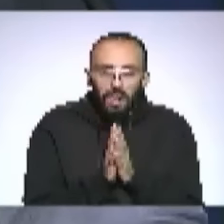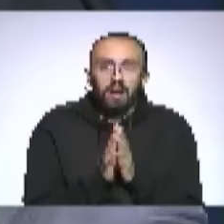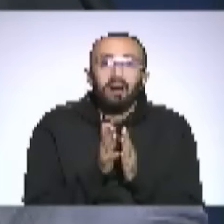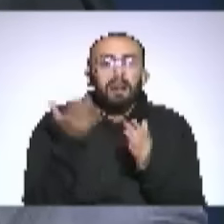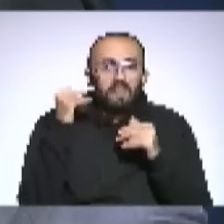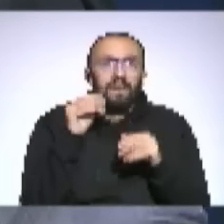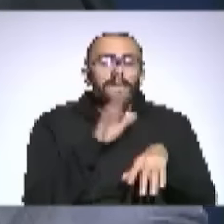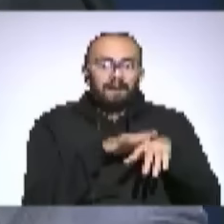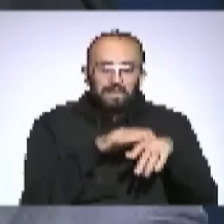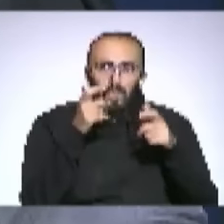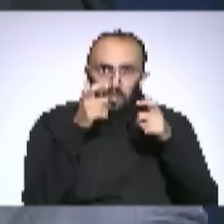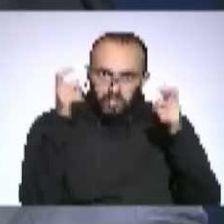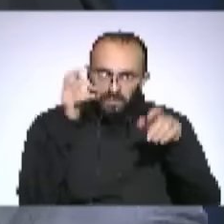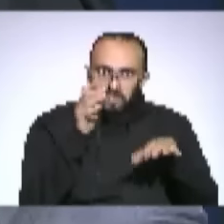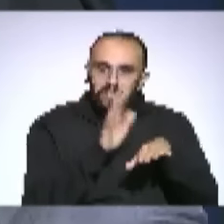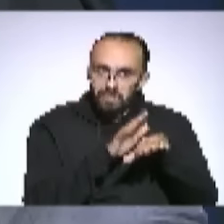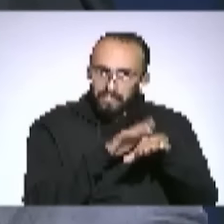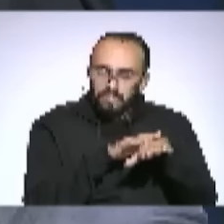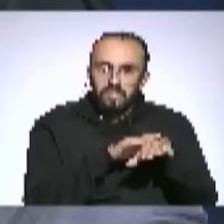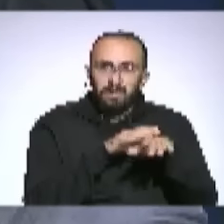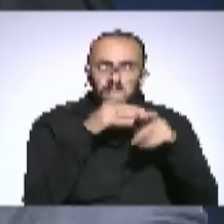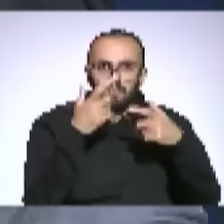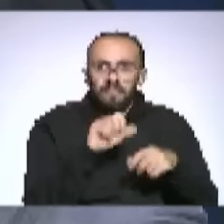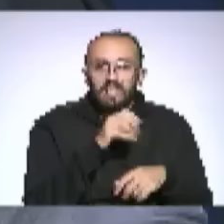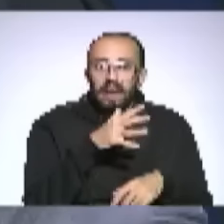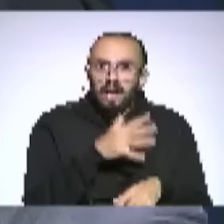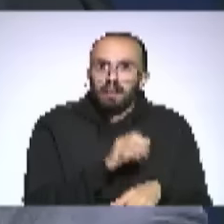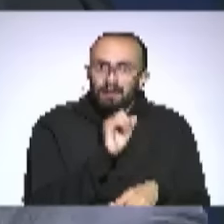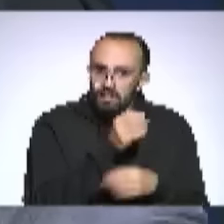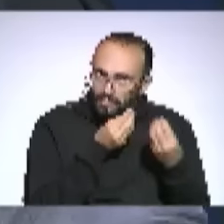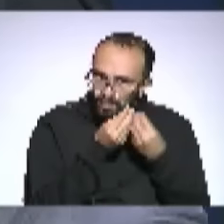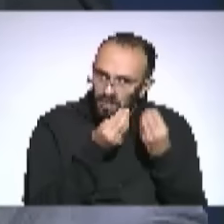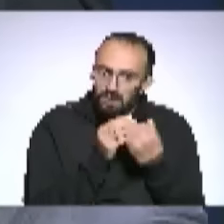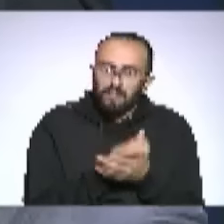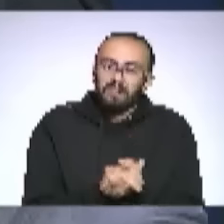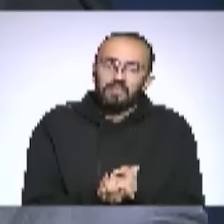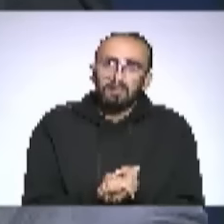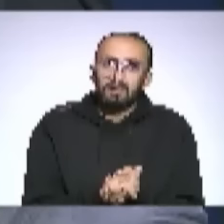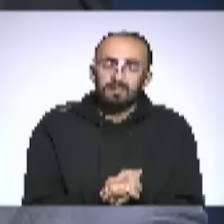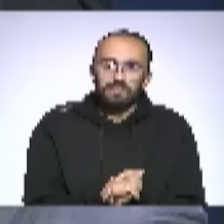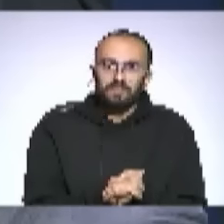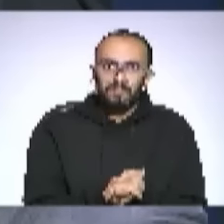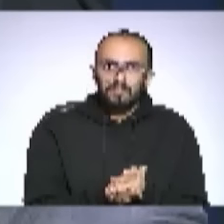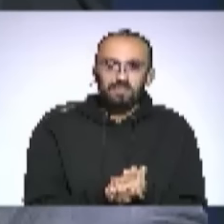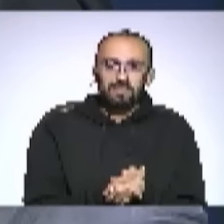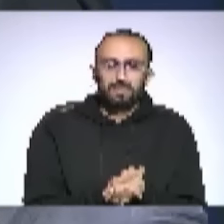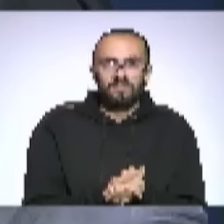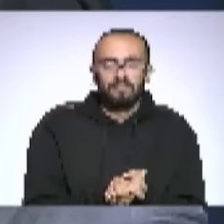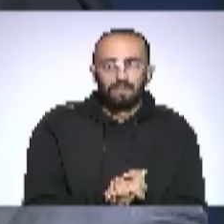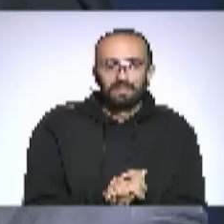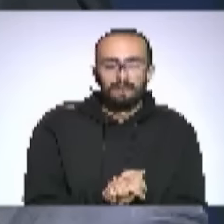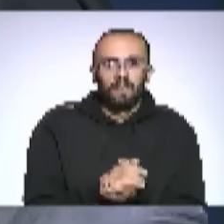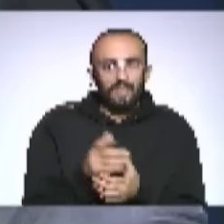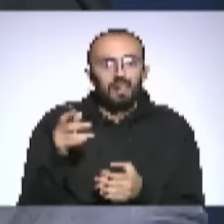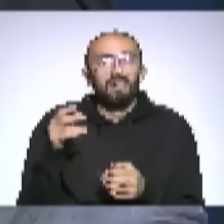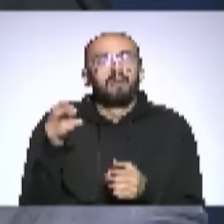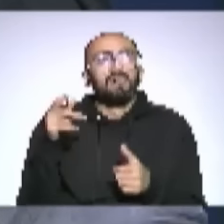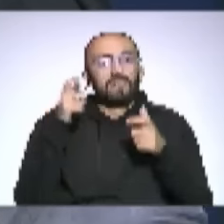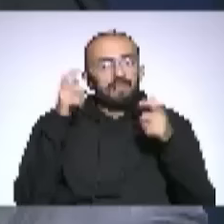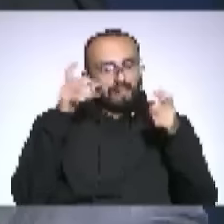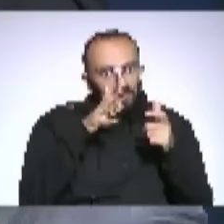المنطقه وقعدنا مع الكاهن المسؤول اه و وكاهن وهو جوزي اعترف قدام